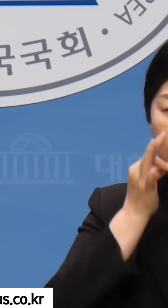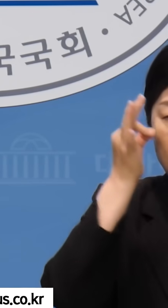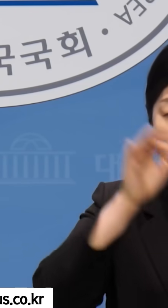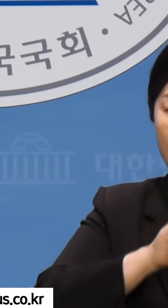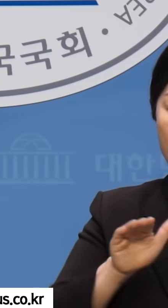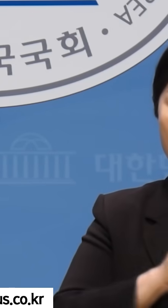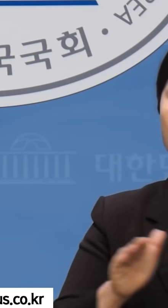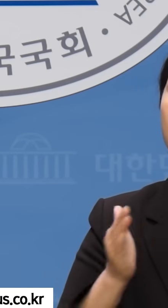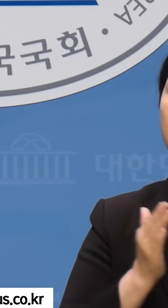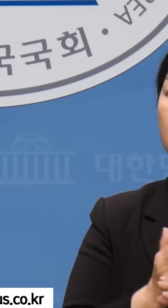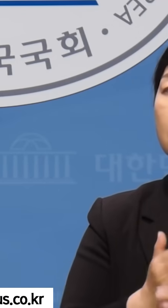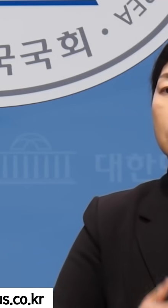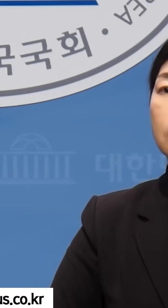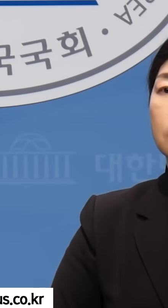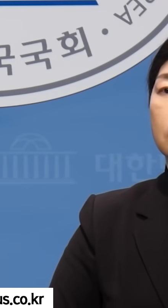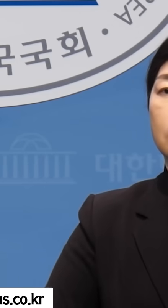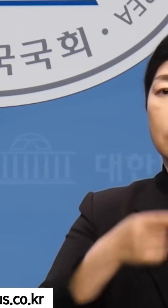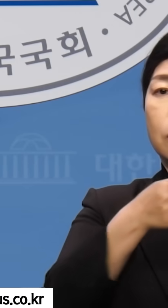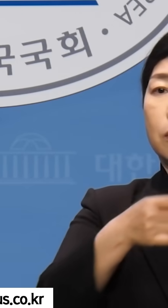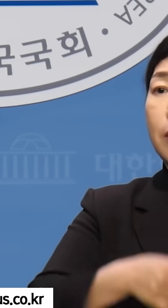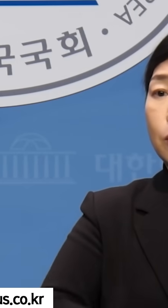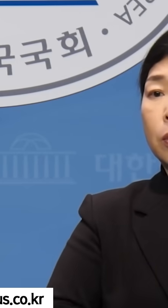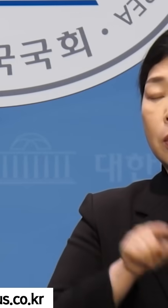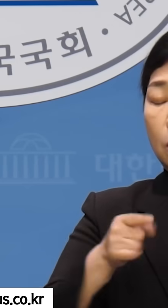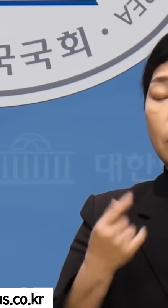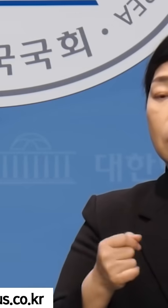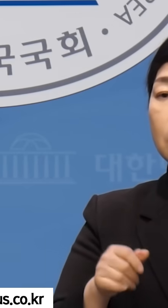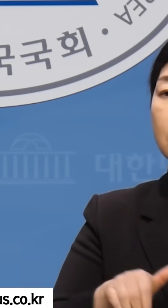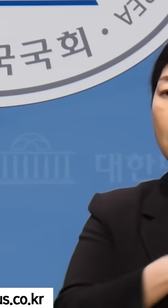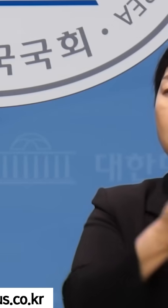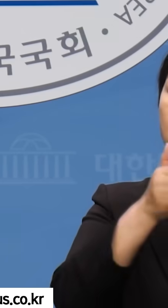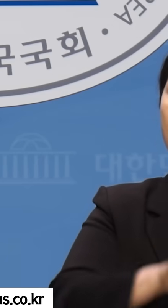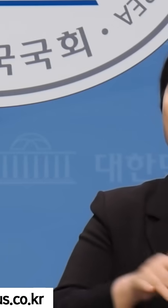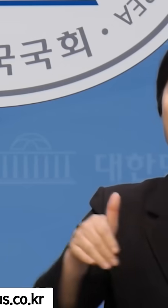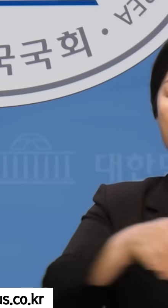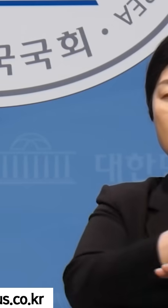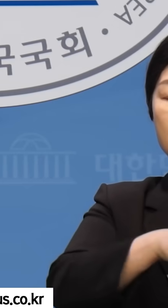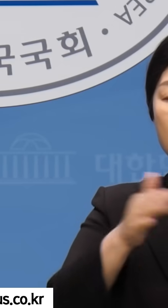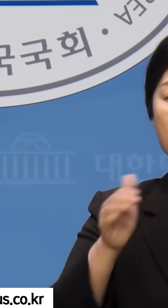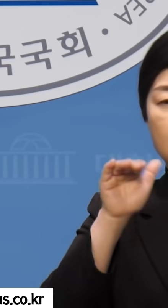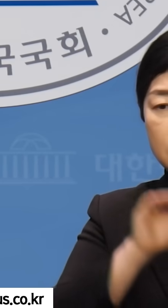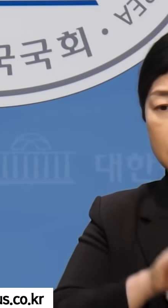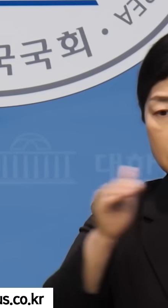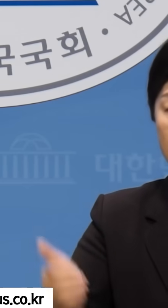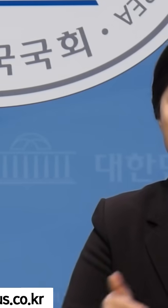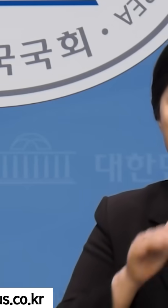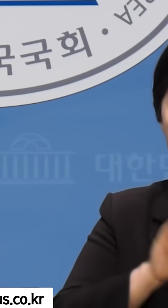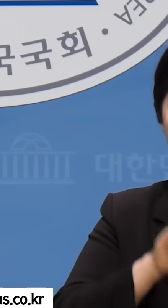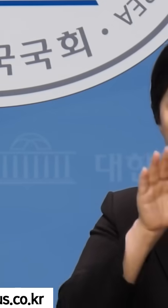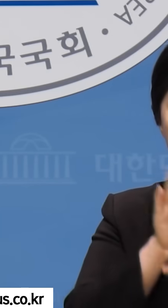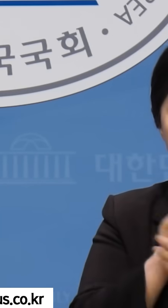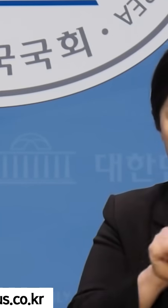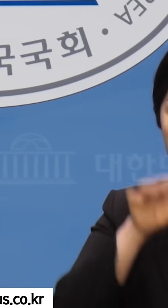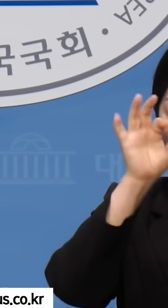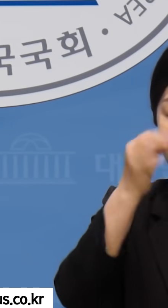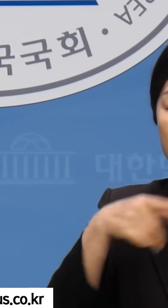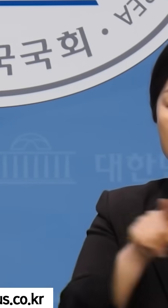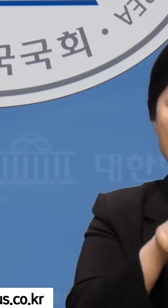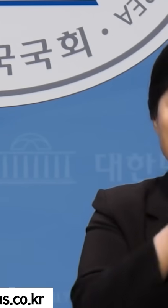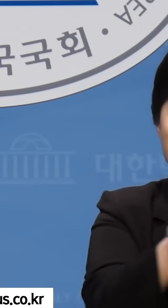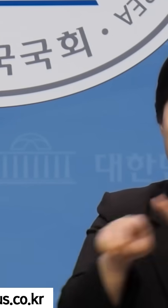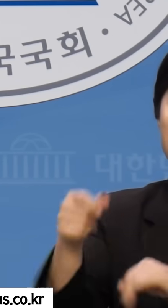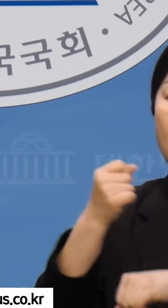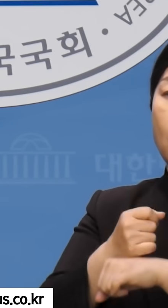중입니다. 윤석열 대통령은 이러한 상황에서 정책 실현 상황을 직접 점검하기 위해 민생 현장을